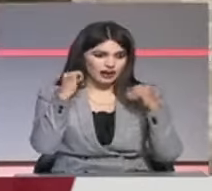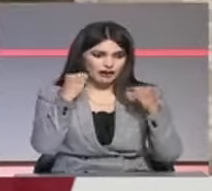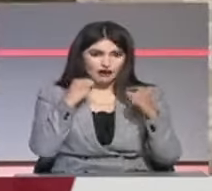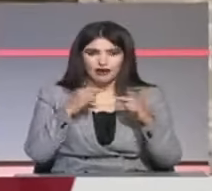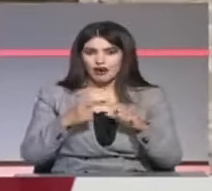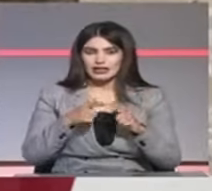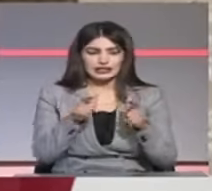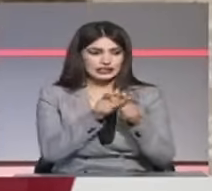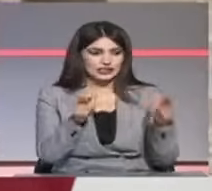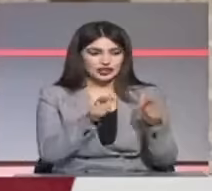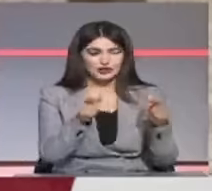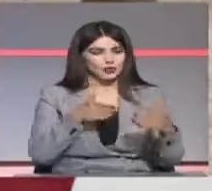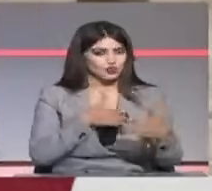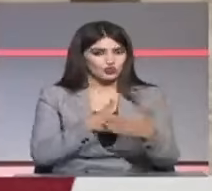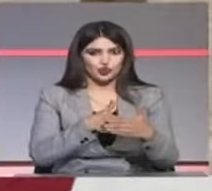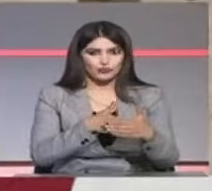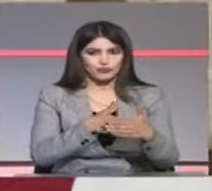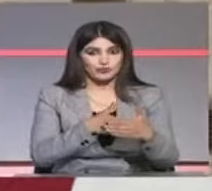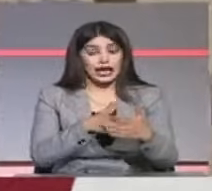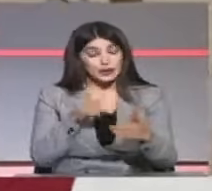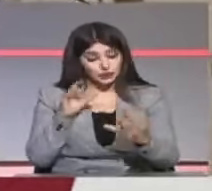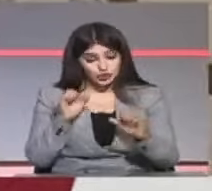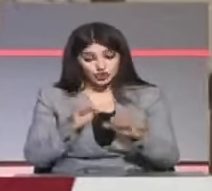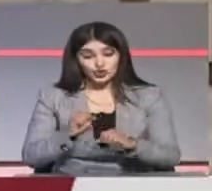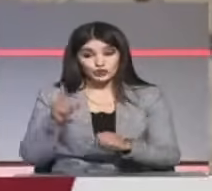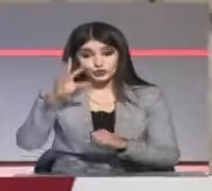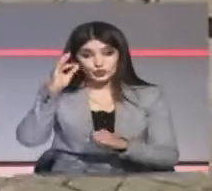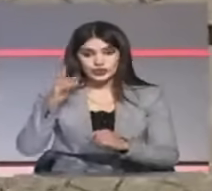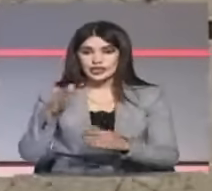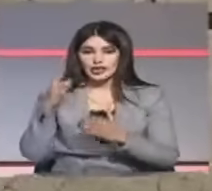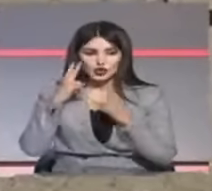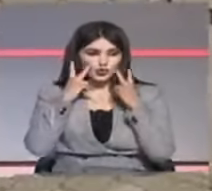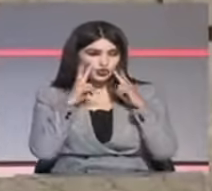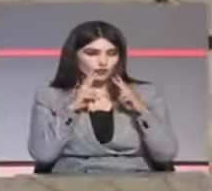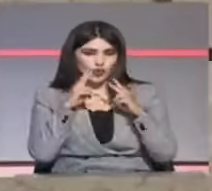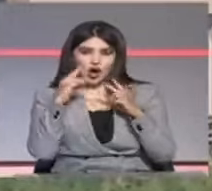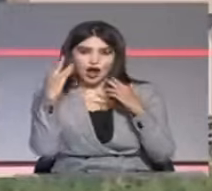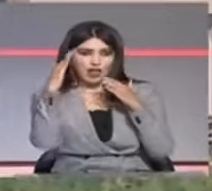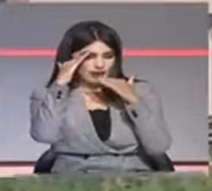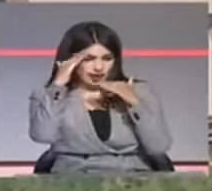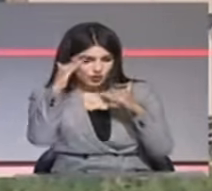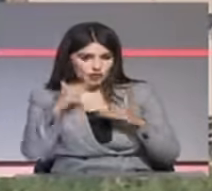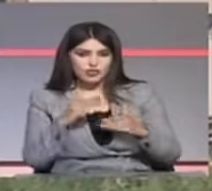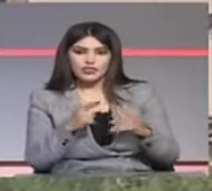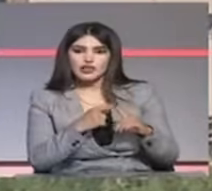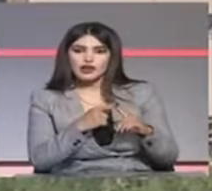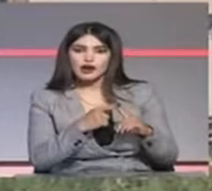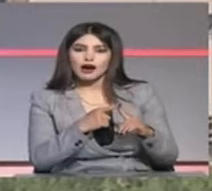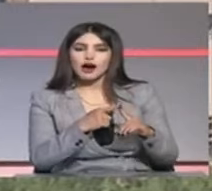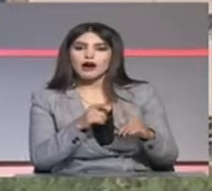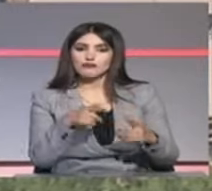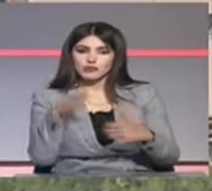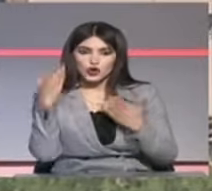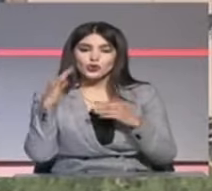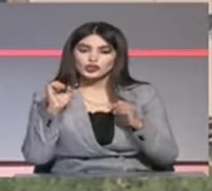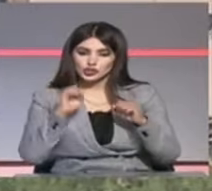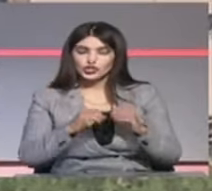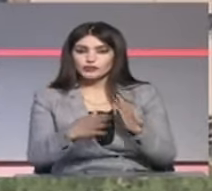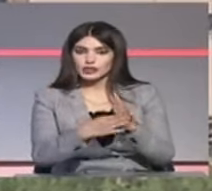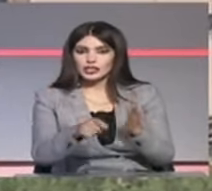قطاعات عديده حتى تنال ثقه الدول الاجنبيه و تتمكن من تعبئه مواردها